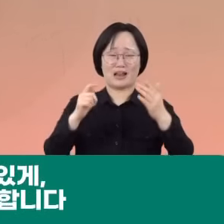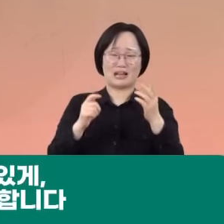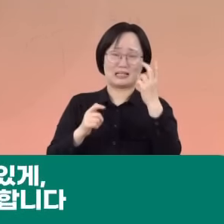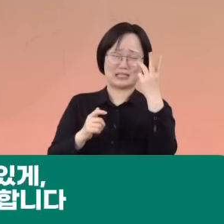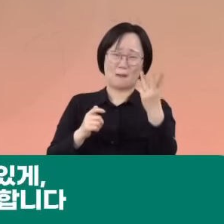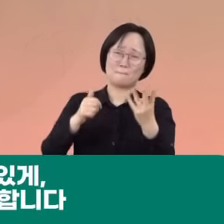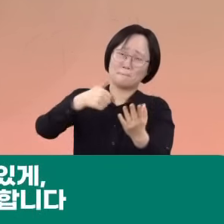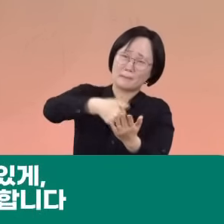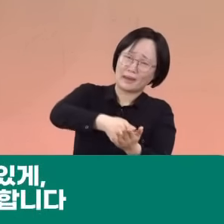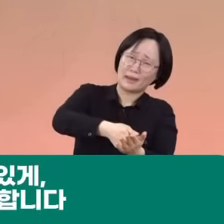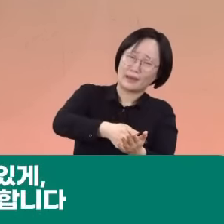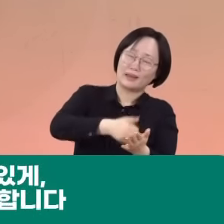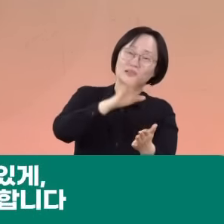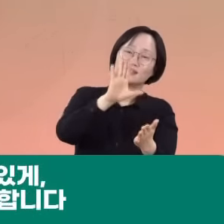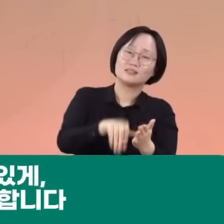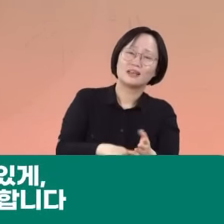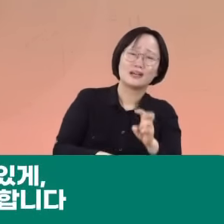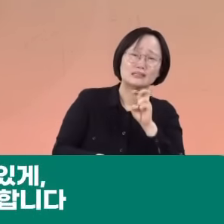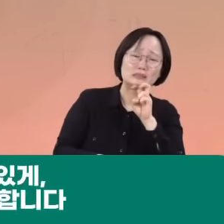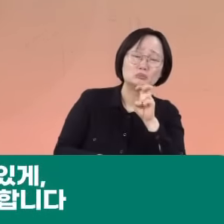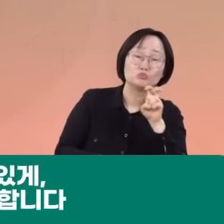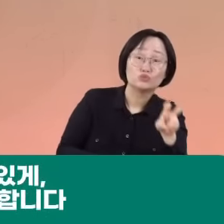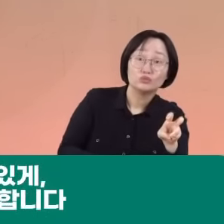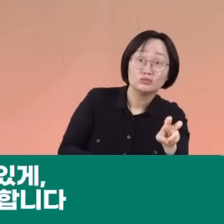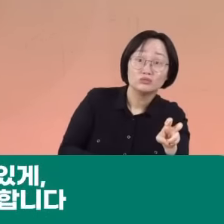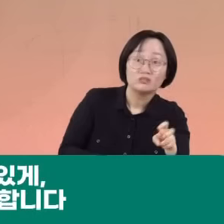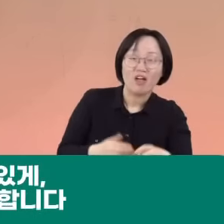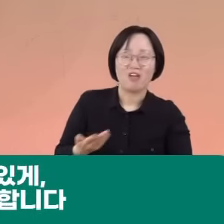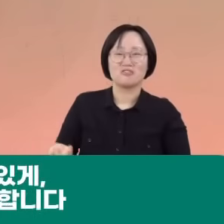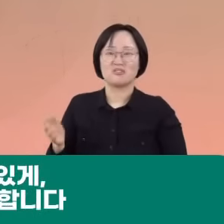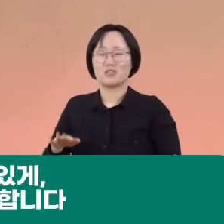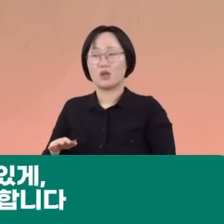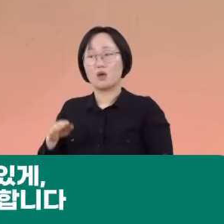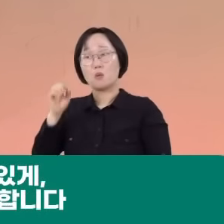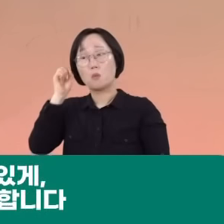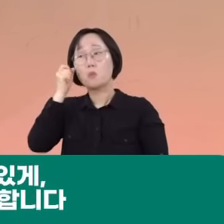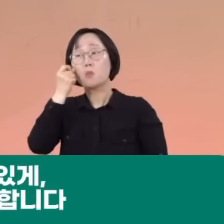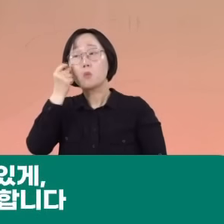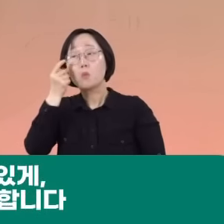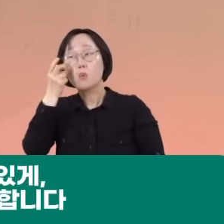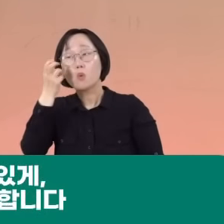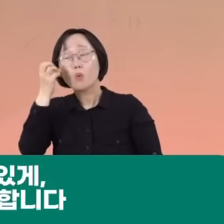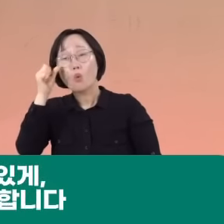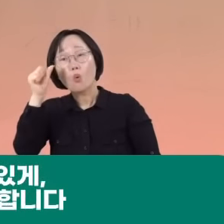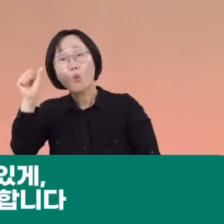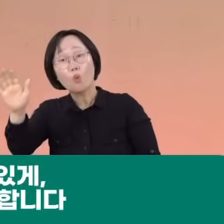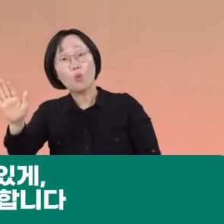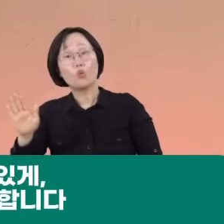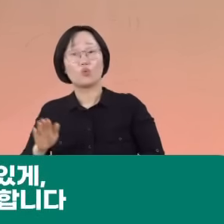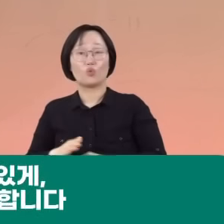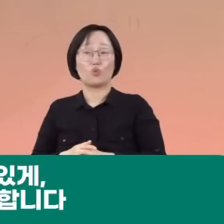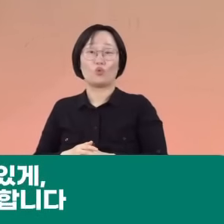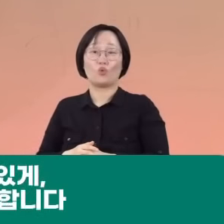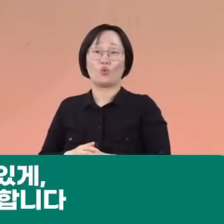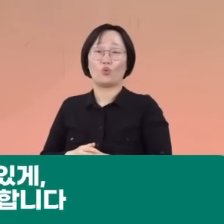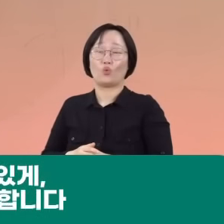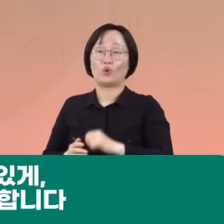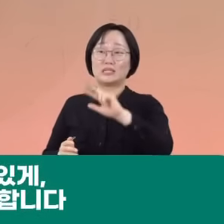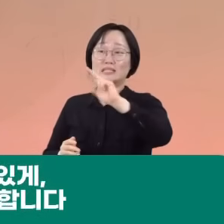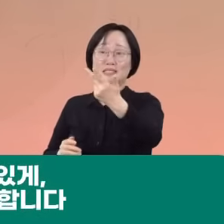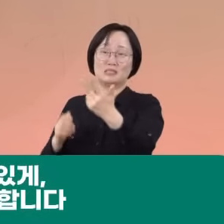개월 후에 하루에 하루에 절 700 배를 하게 되는 거예요 그렇게 절